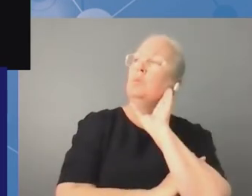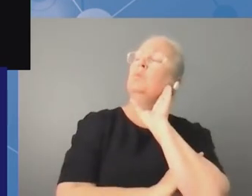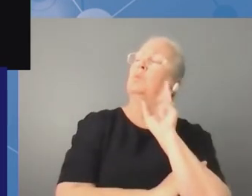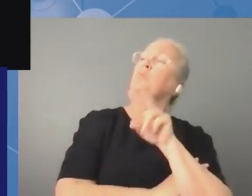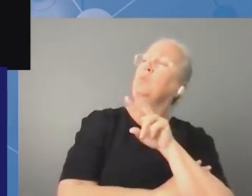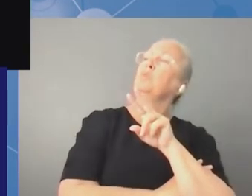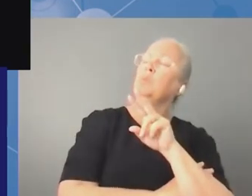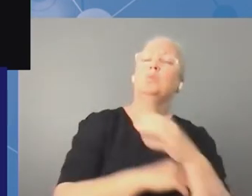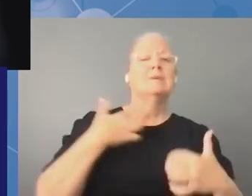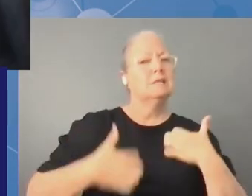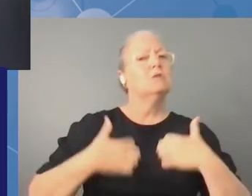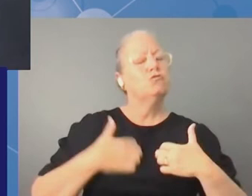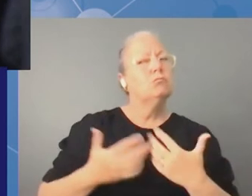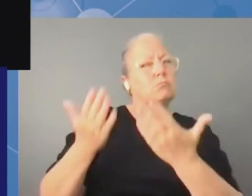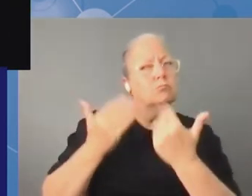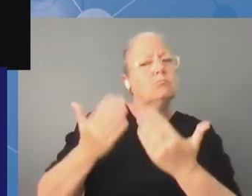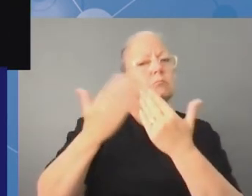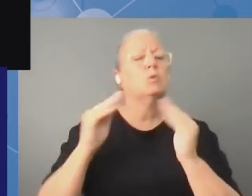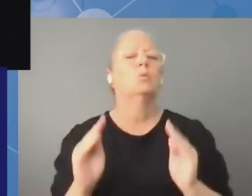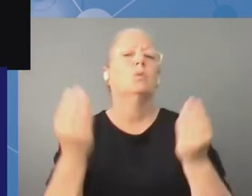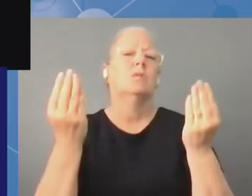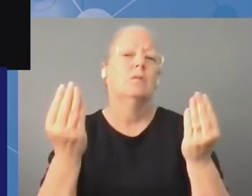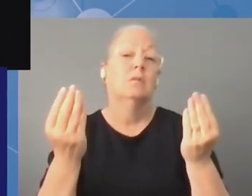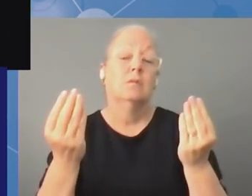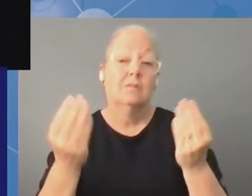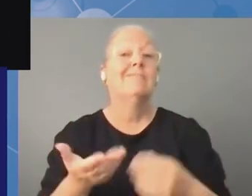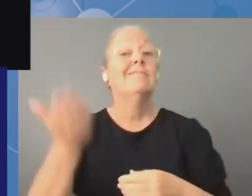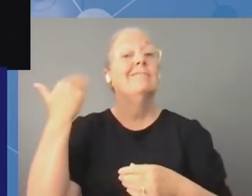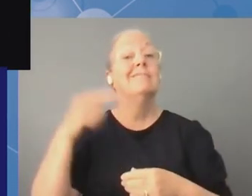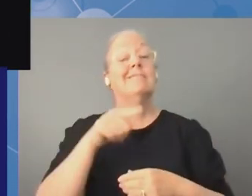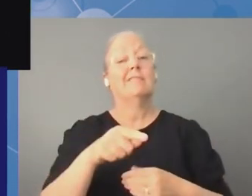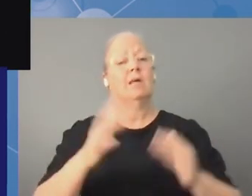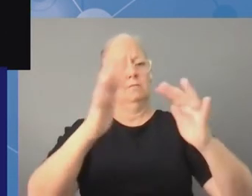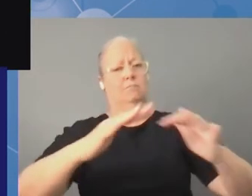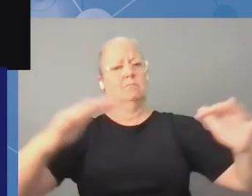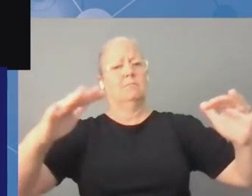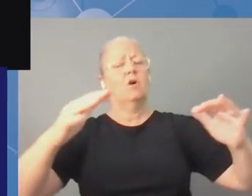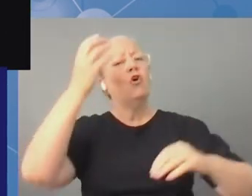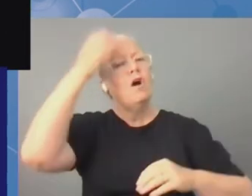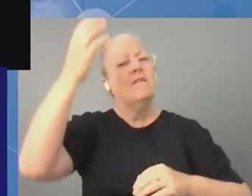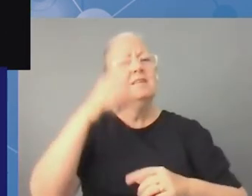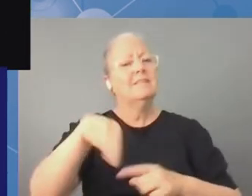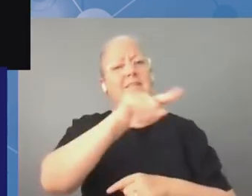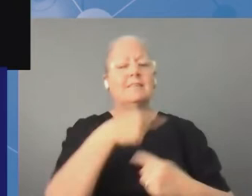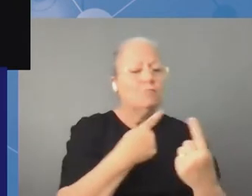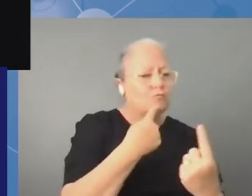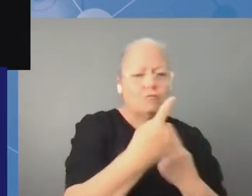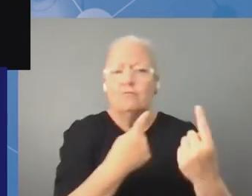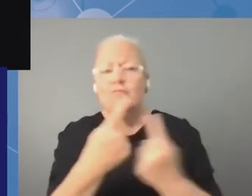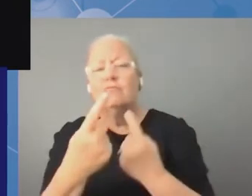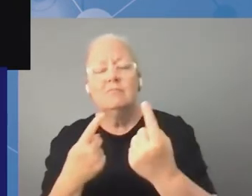سعيدة بأن لدينا الإمكانية ليس فقط في السماع ولكن في الحديث. ولذلك في يوم من